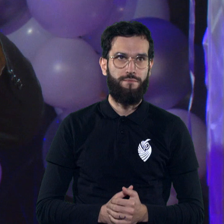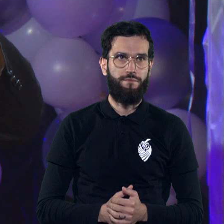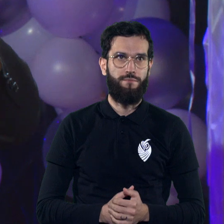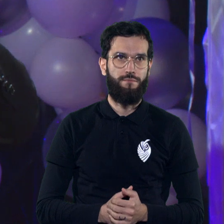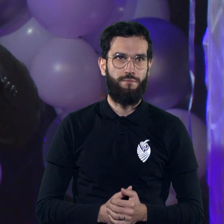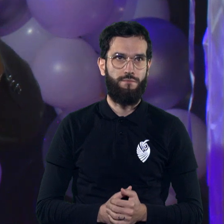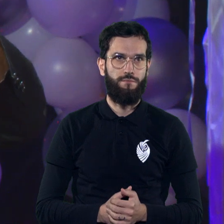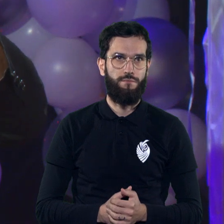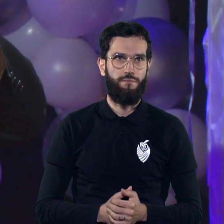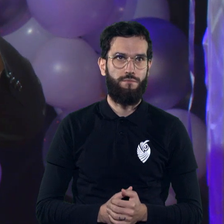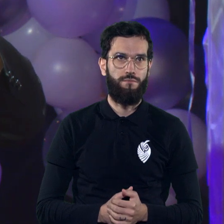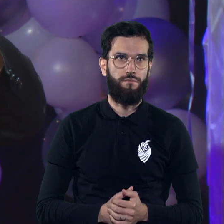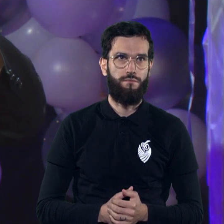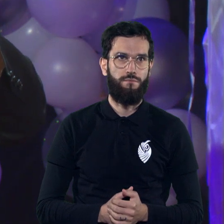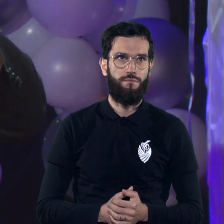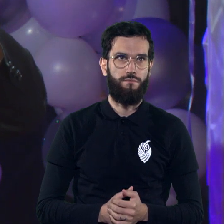zasunieme takto.